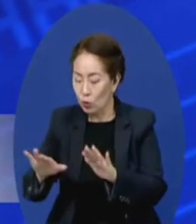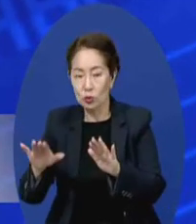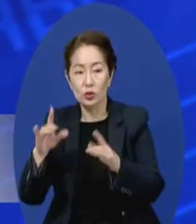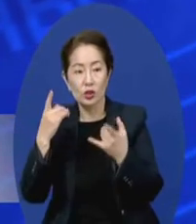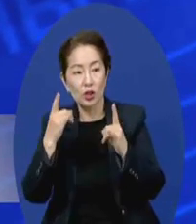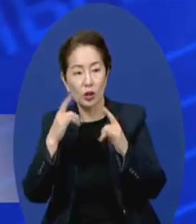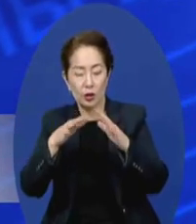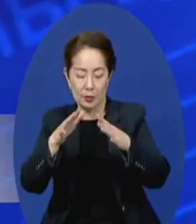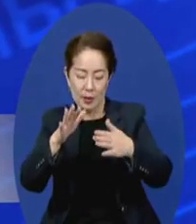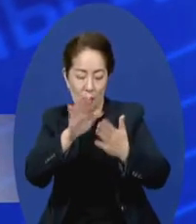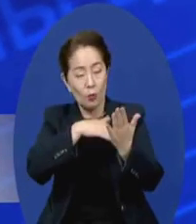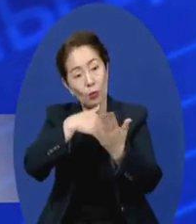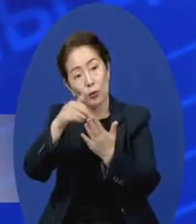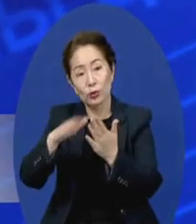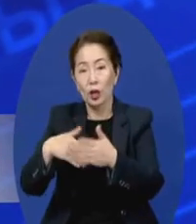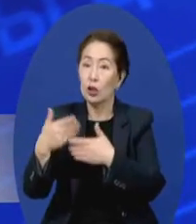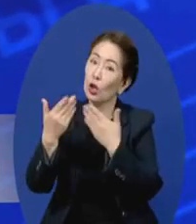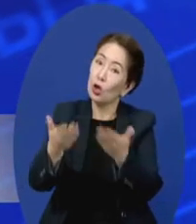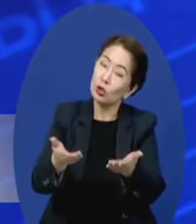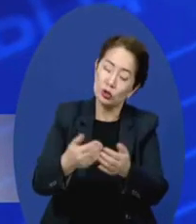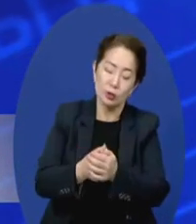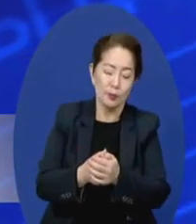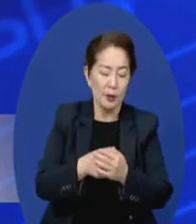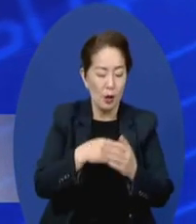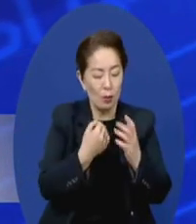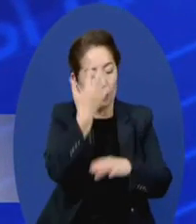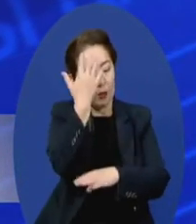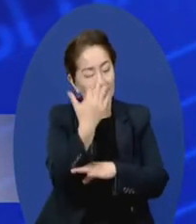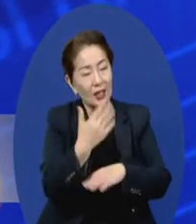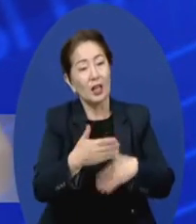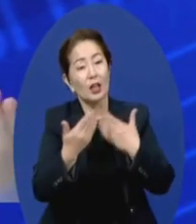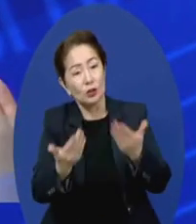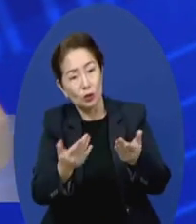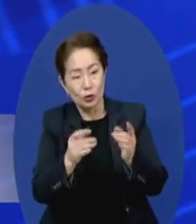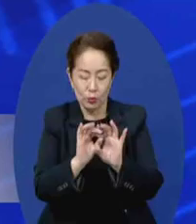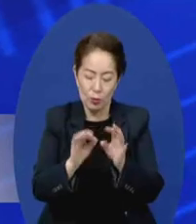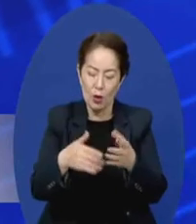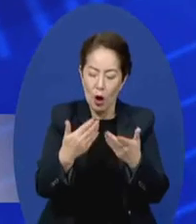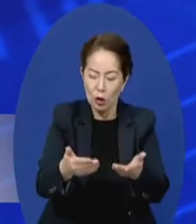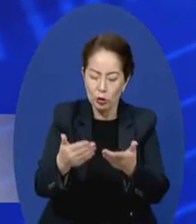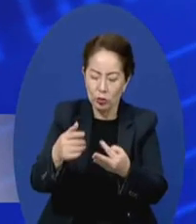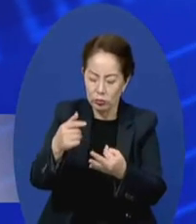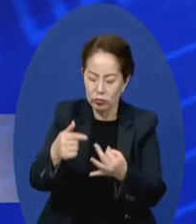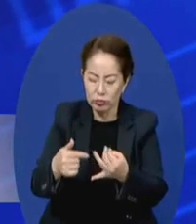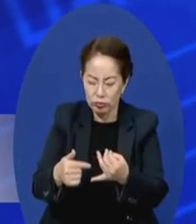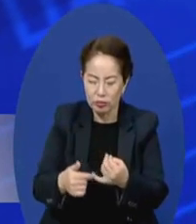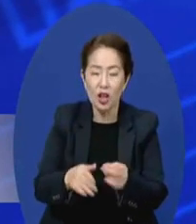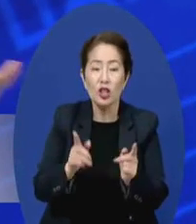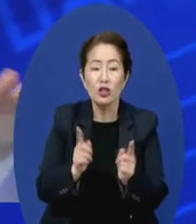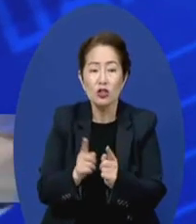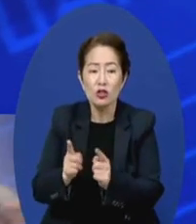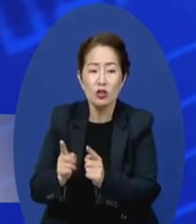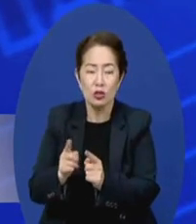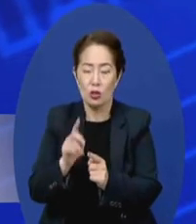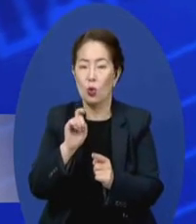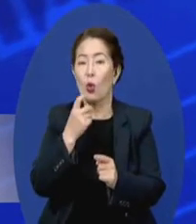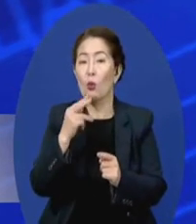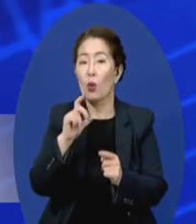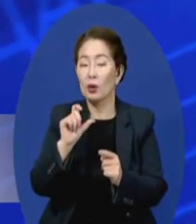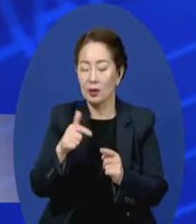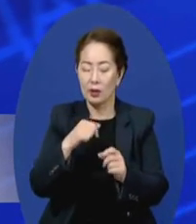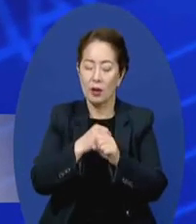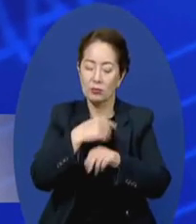хүүхдийн тогломын талбайг будаад өгчлөө. Бид нар энд мод тарьлаа гэх мэт ингээд жижиг жижиг хүмүүнлэгийн үйлсүүд энэ өг хөдөр